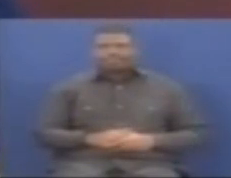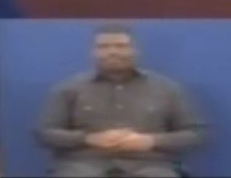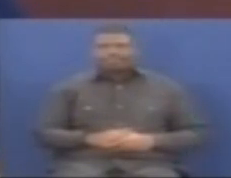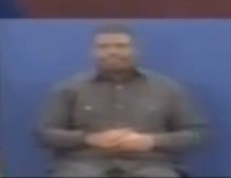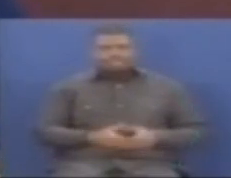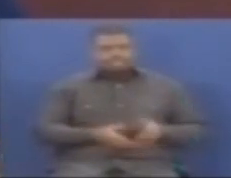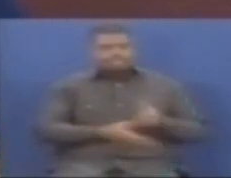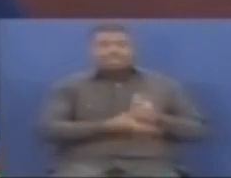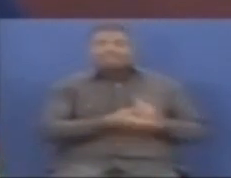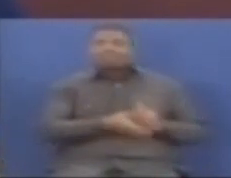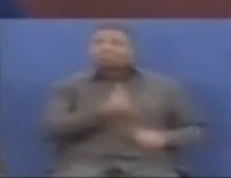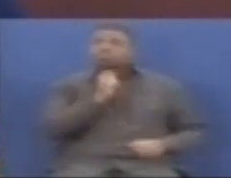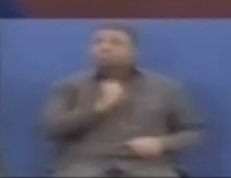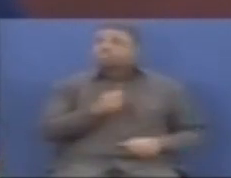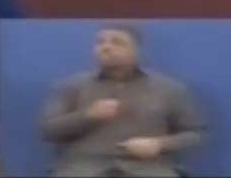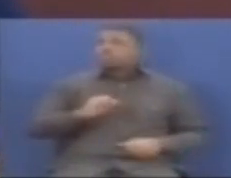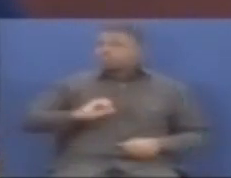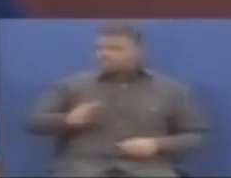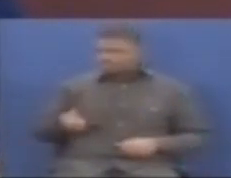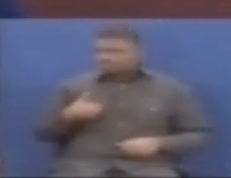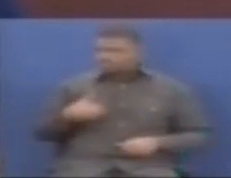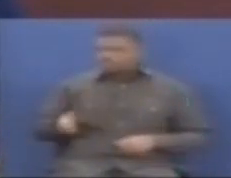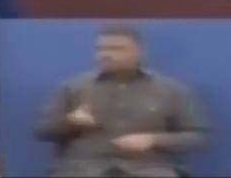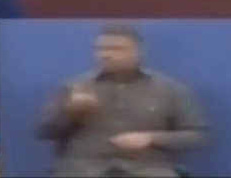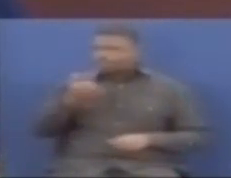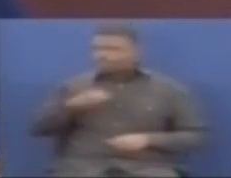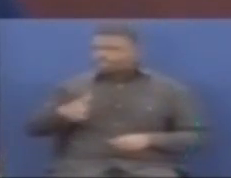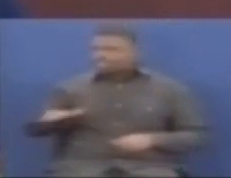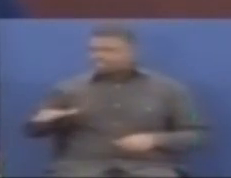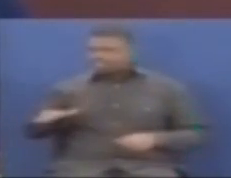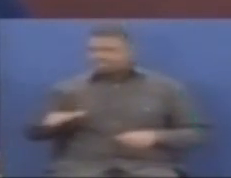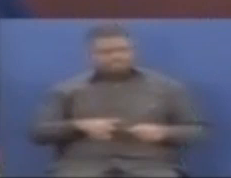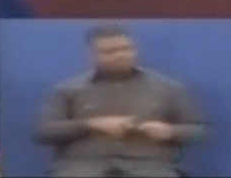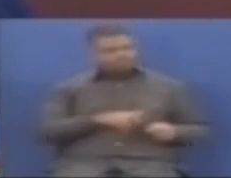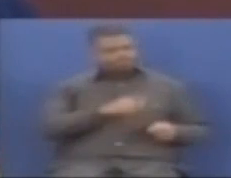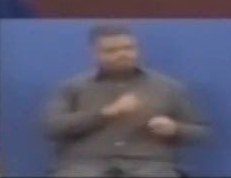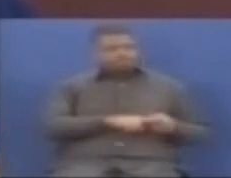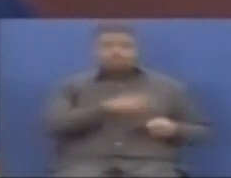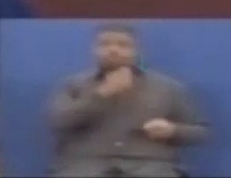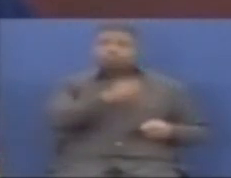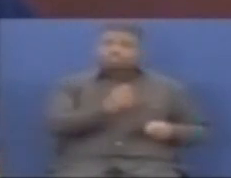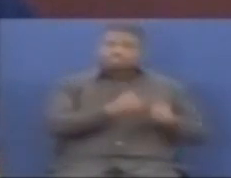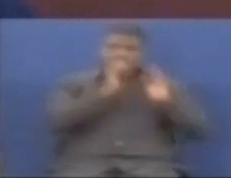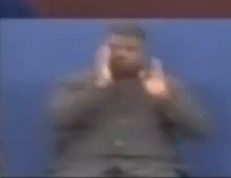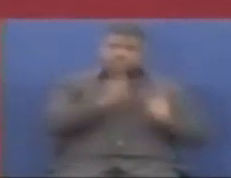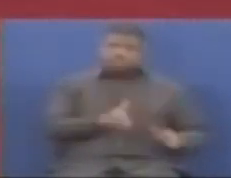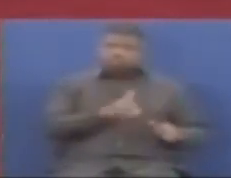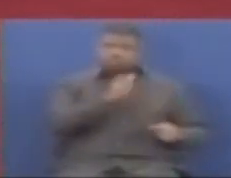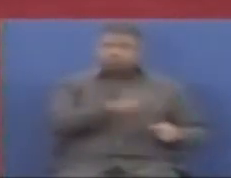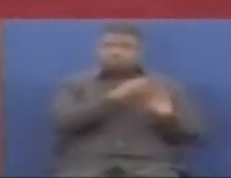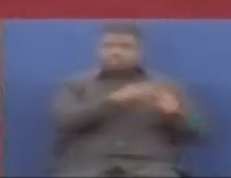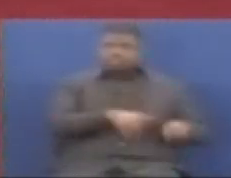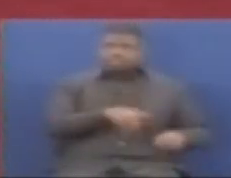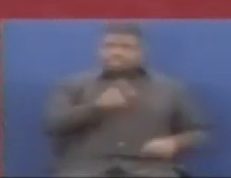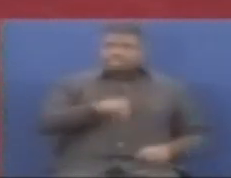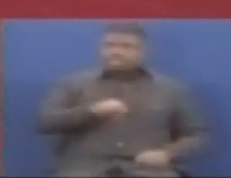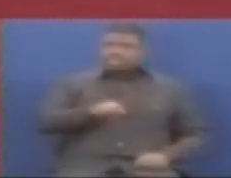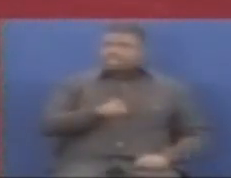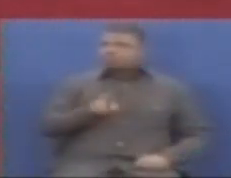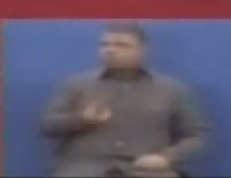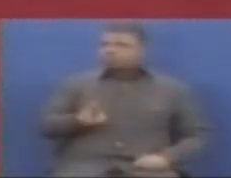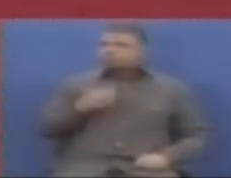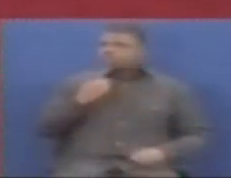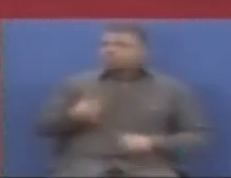Mheshimiwa Naibu Spika, kwa niaba ya Waziri wa Maji, kwanza nimpongeze Mheshimiwa mbunge mama yangu mama Nagu, kiukweli